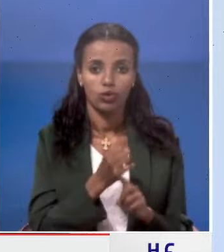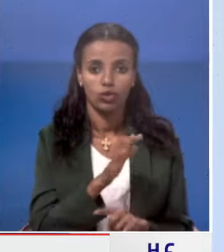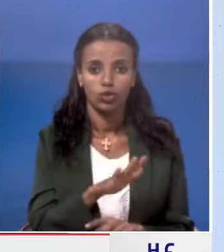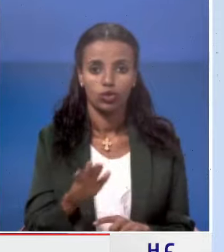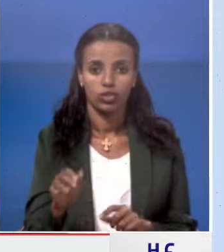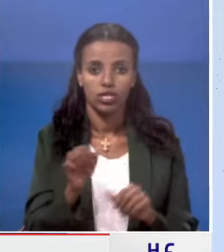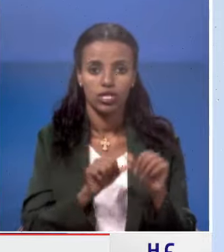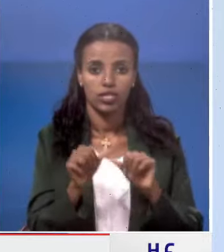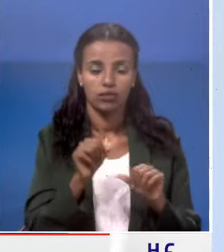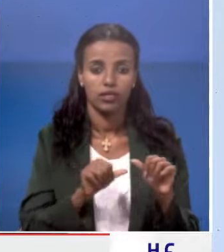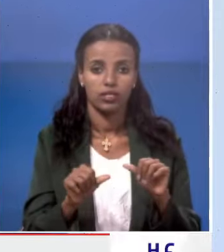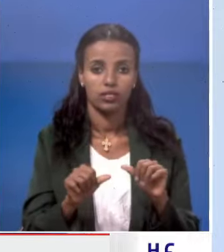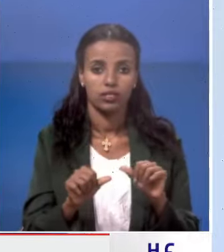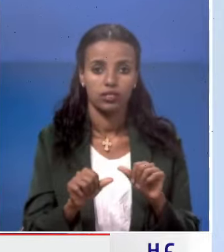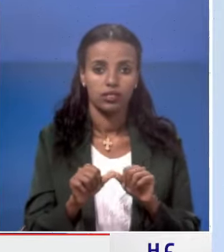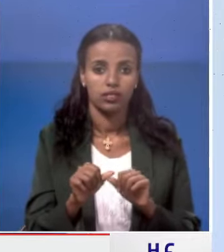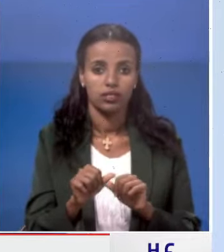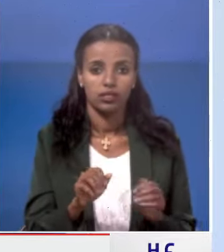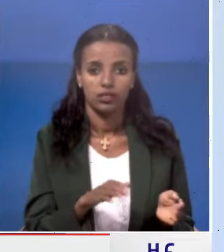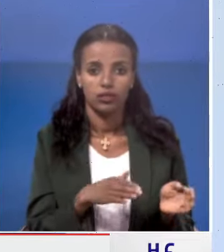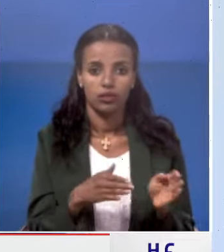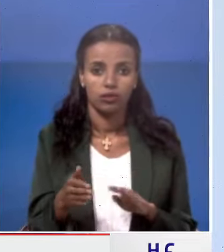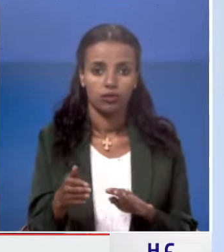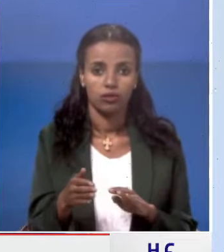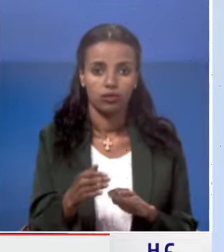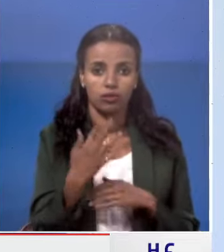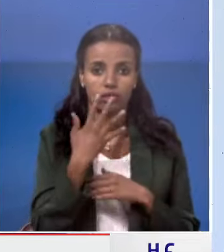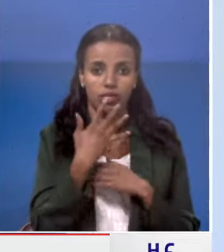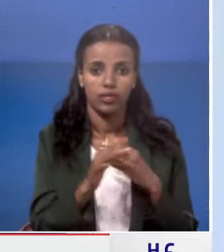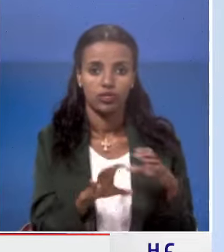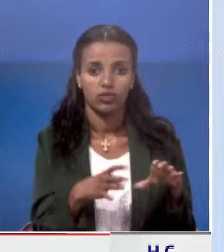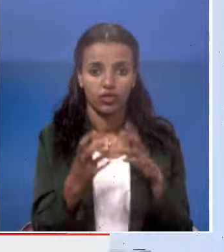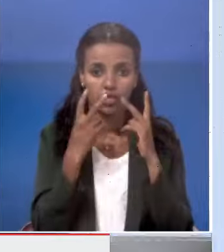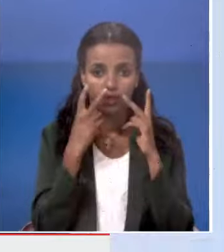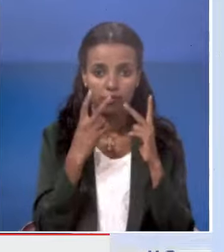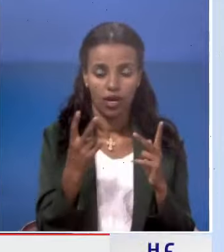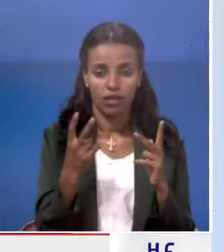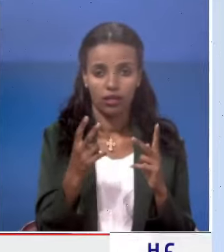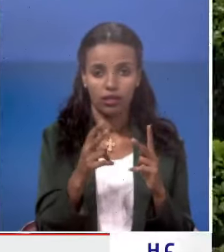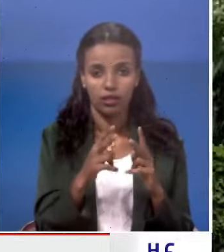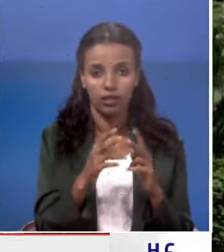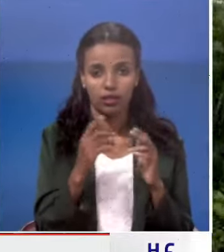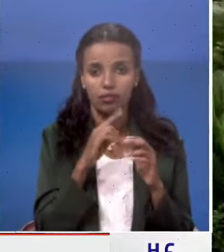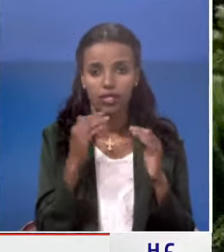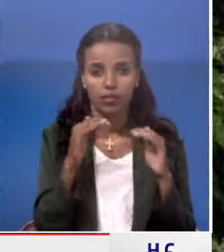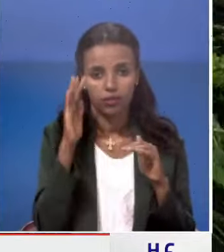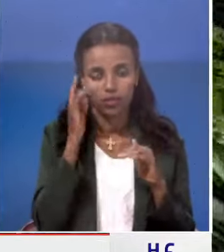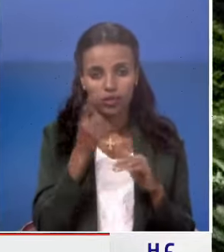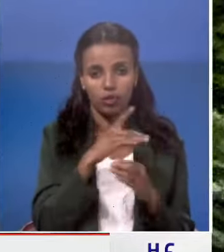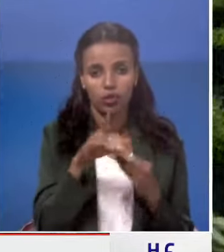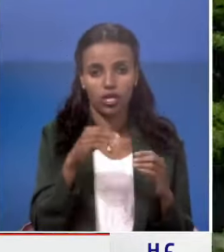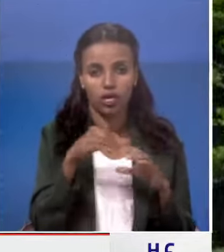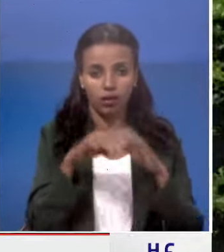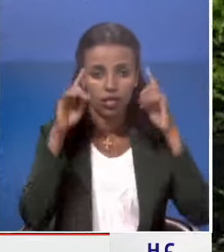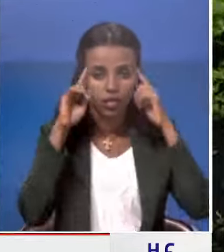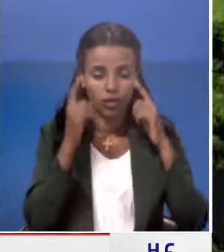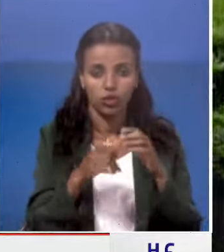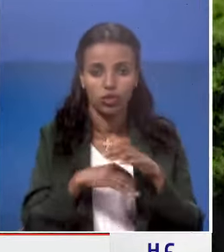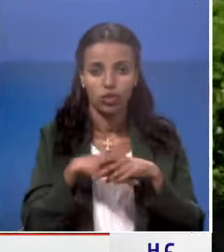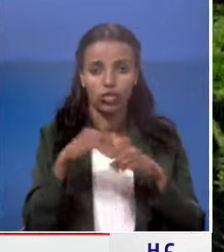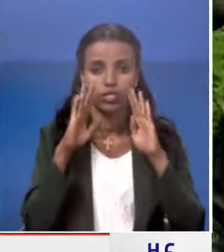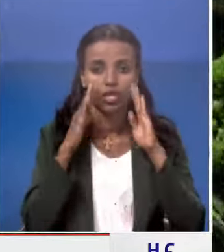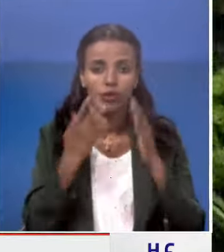እርስ በርስ ሲወድቁና ልጋጋቸው ደማቸው ሲፈስ ማየት ምን ያህል በሽታ እንደሆነ ጊት ክልሉ ከገባበት ቀውስ እንዲወጣም